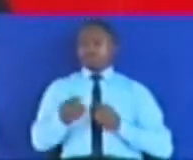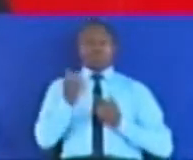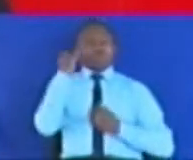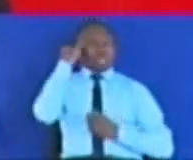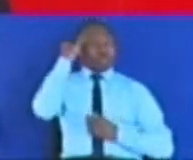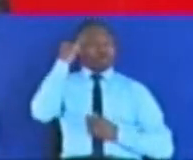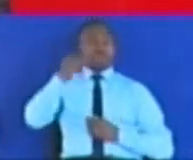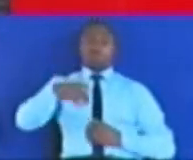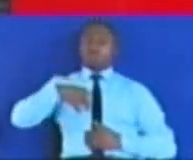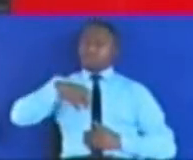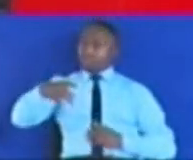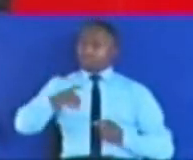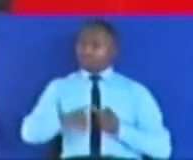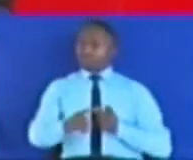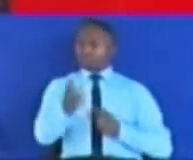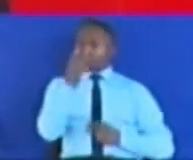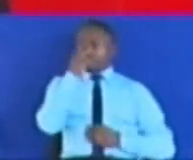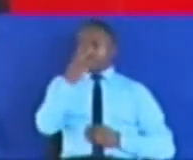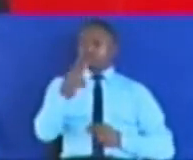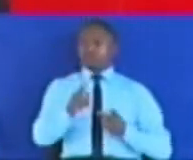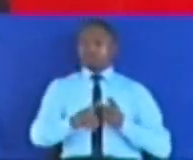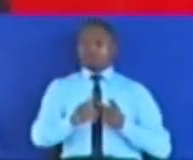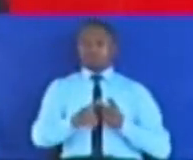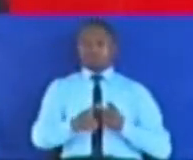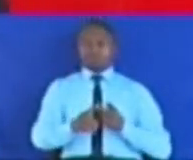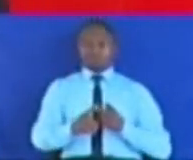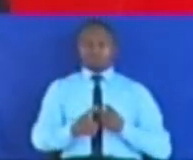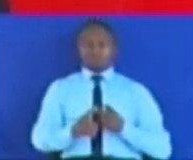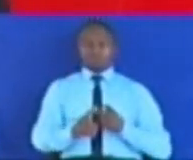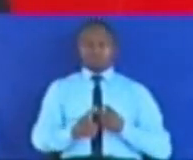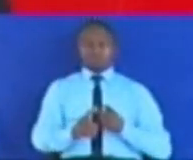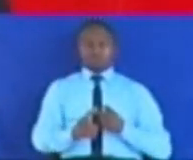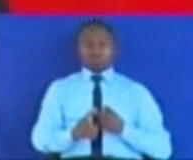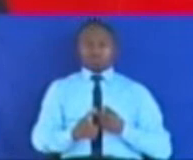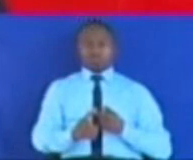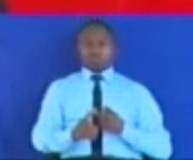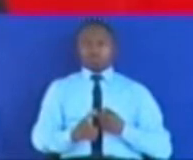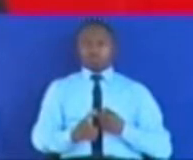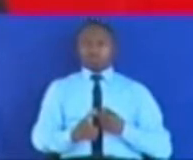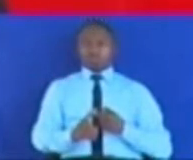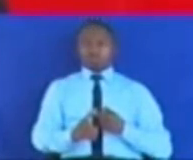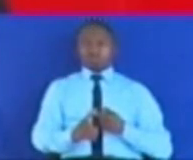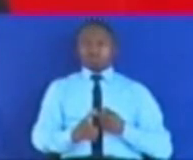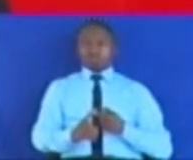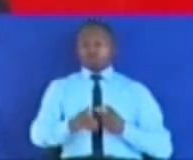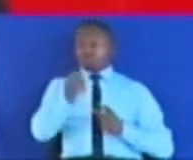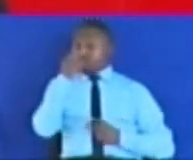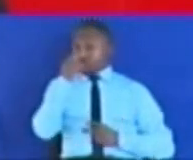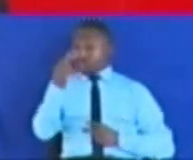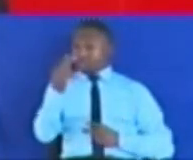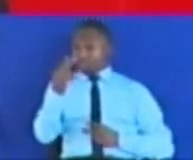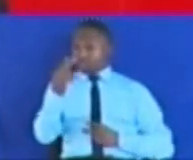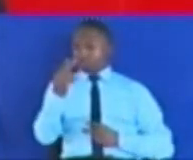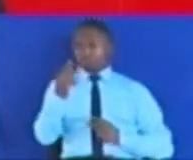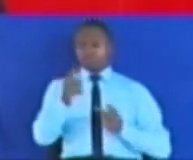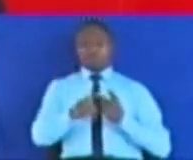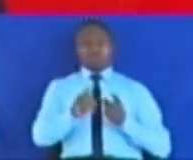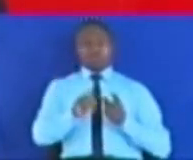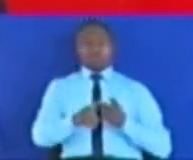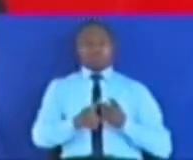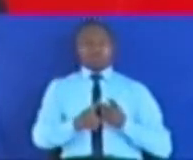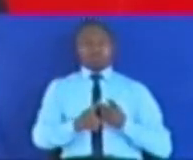wizara kuangalia explore option ya kutunza dawa za wagonjwa wa